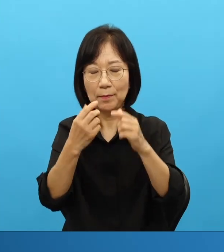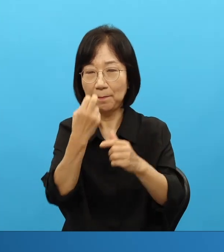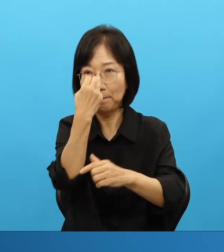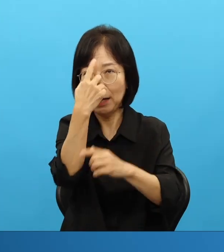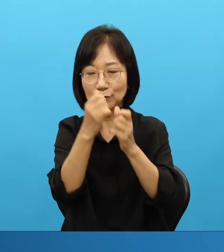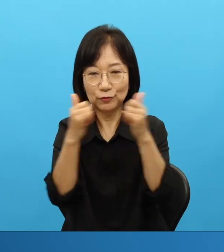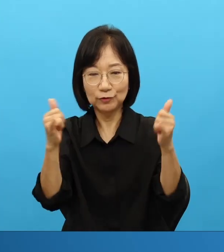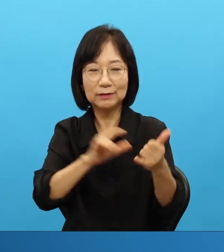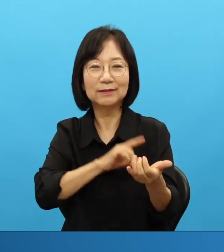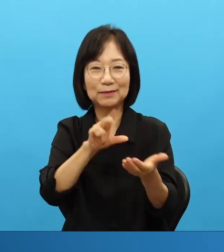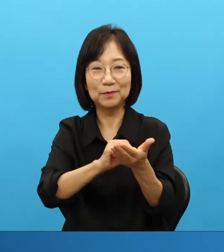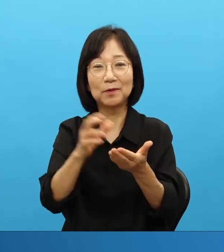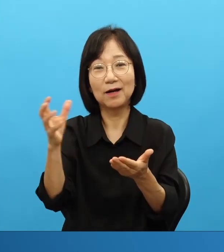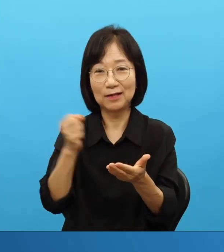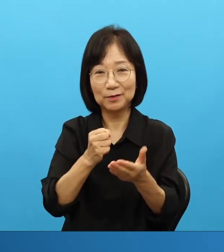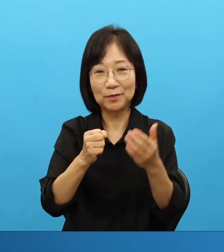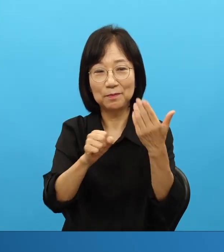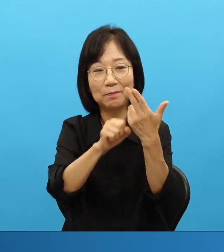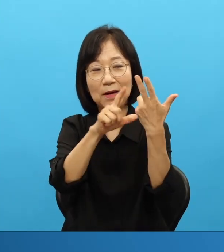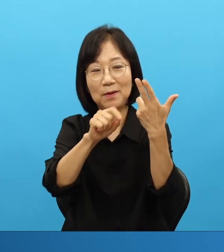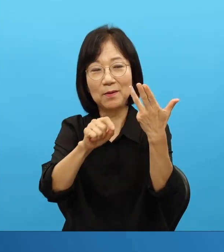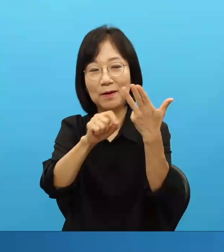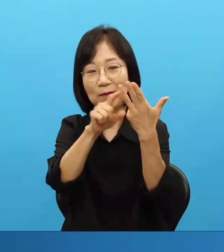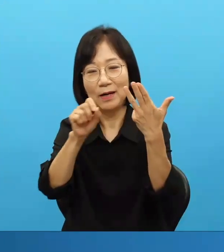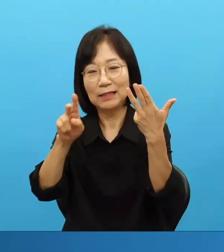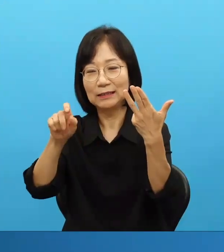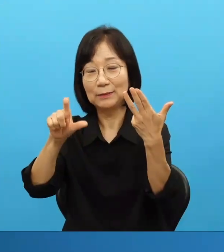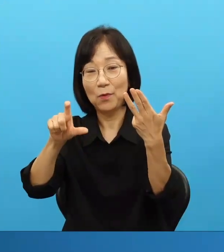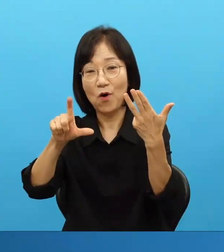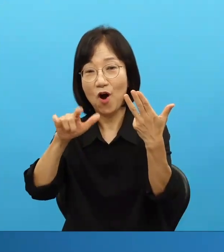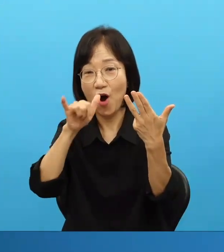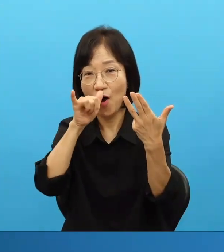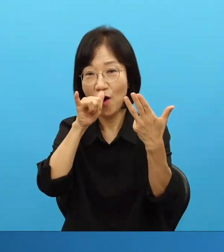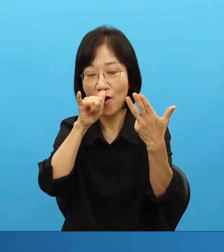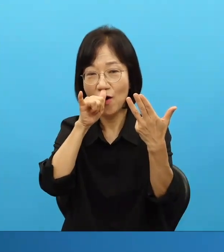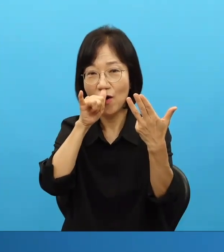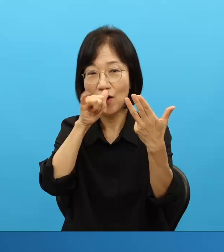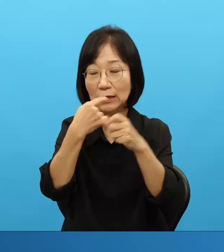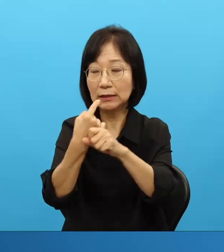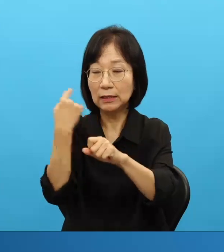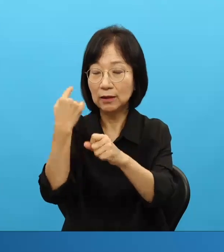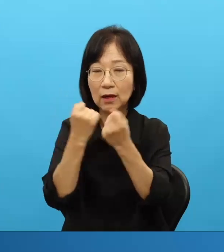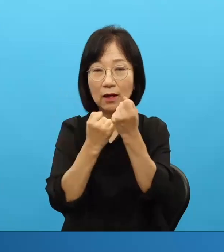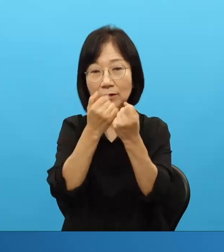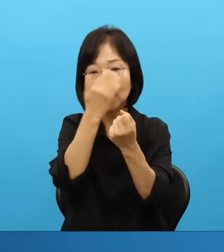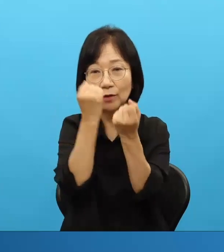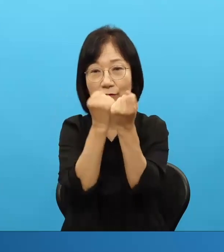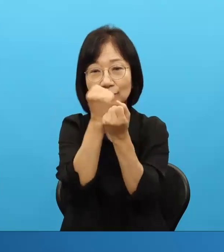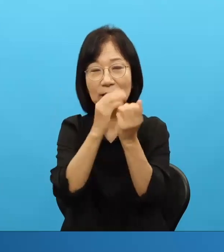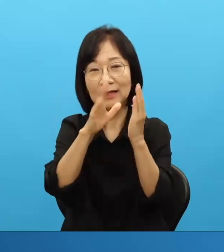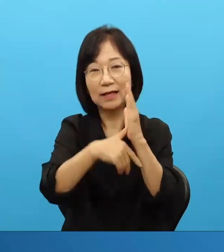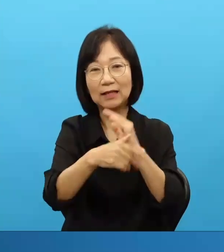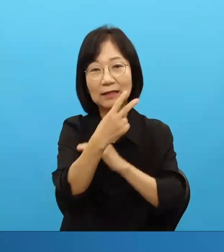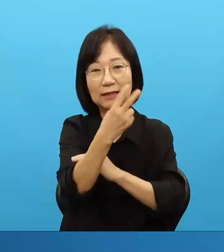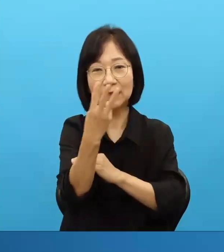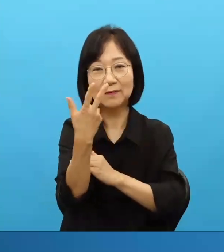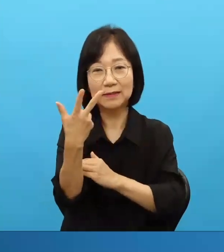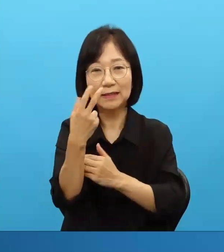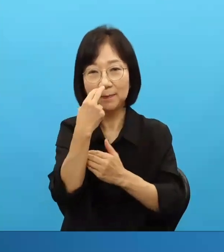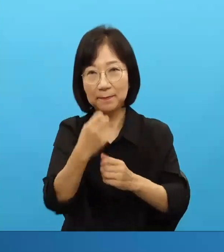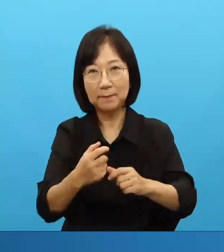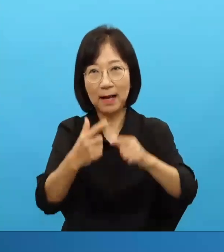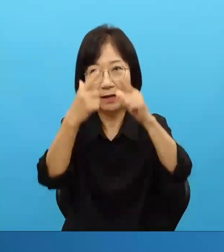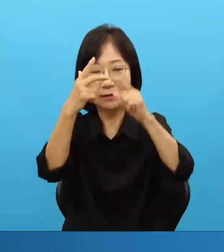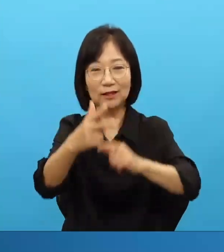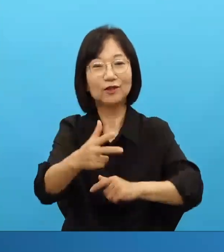열립니다. 당일 현장 등록받습니다. 한편 작년 세계 청년 수련회는 237 망대의 주역이란 주제로